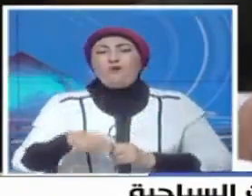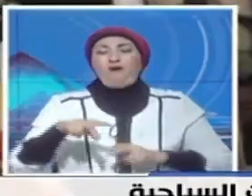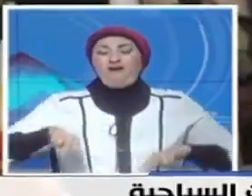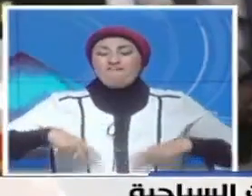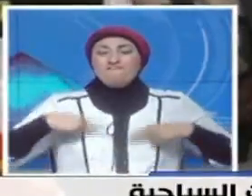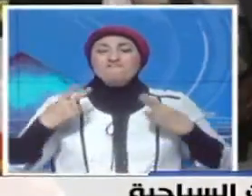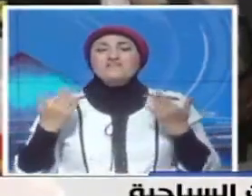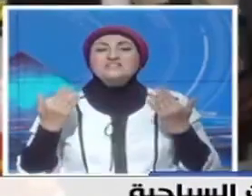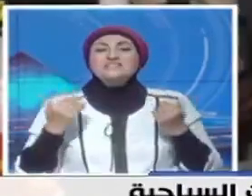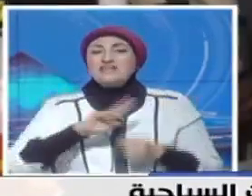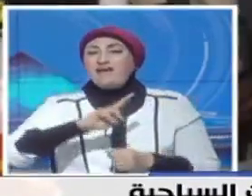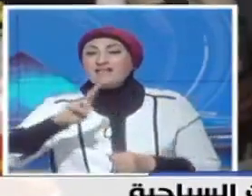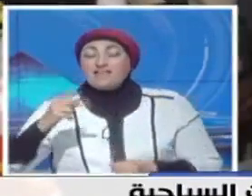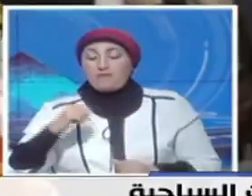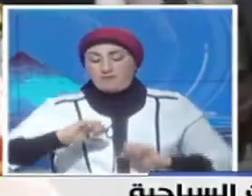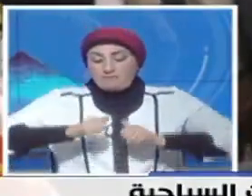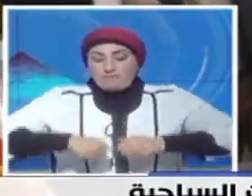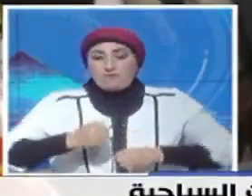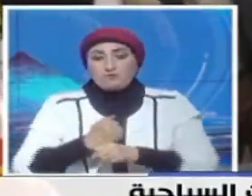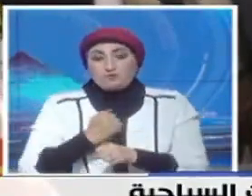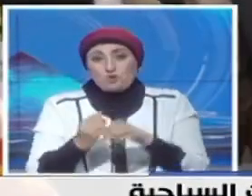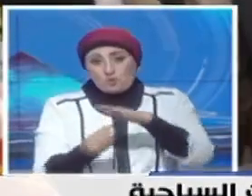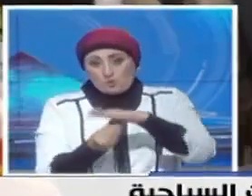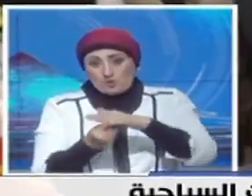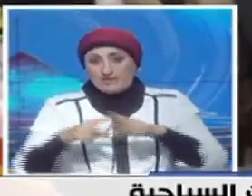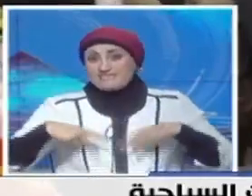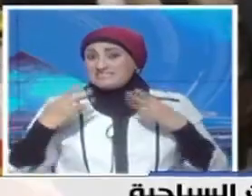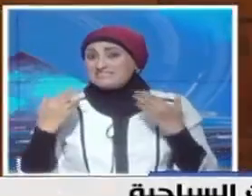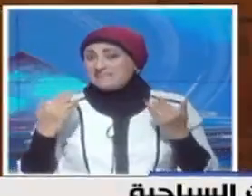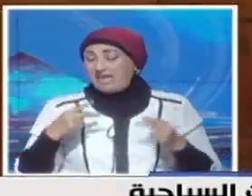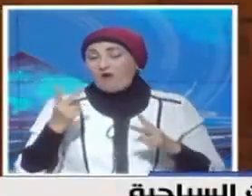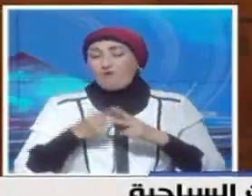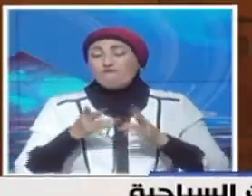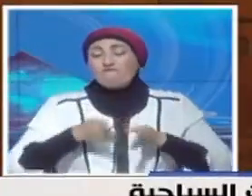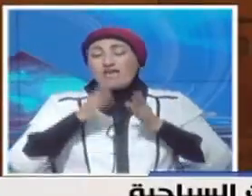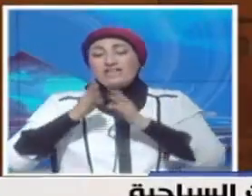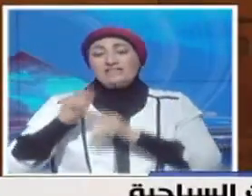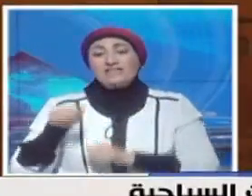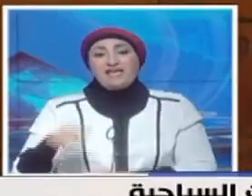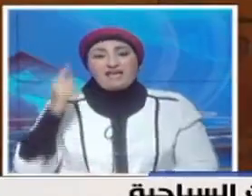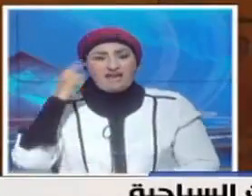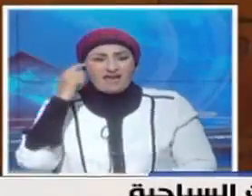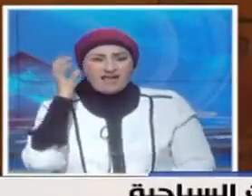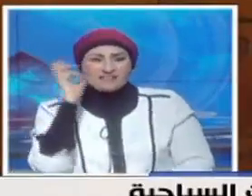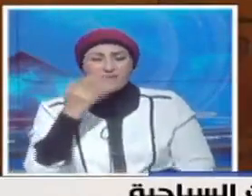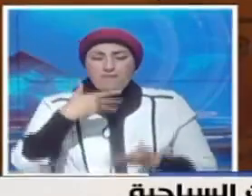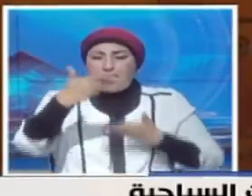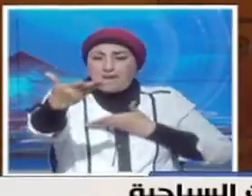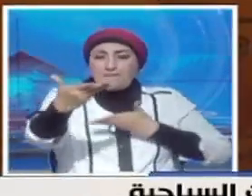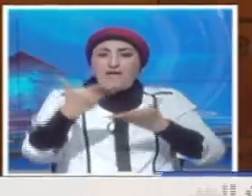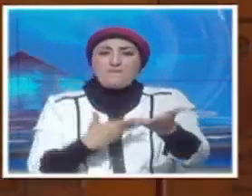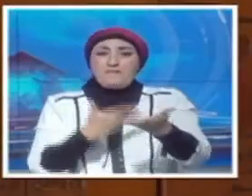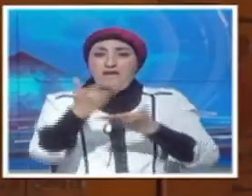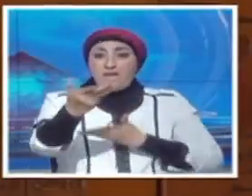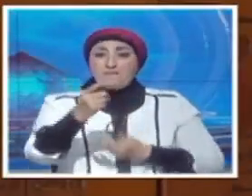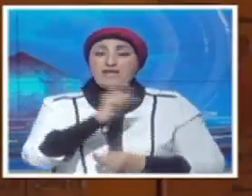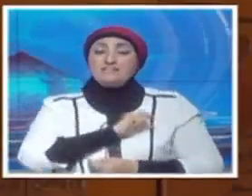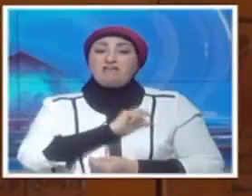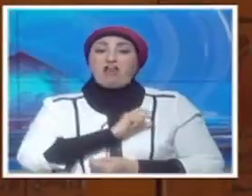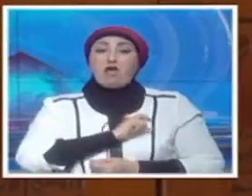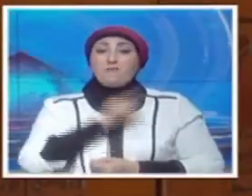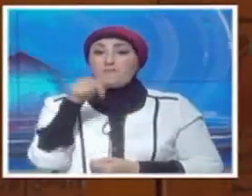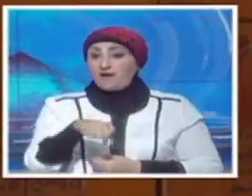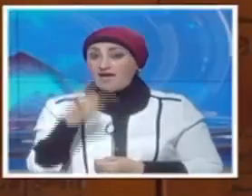من خلال ملتقى التوظيف بكلية السياحة والفنادق. عملنا فكرة التعليم التبادلي، دي كانت موجودة في الجامعة من زمان بس